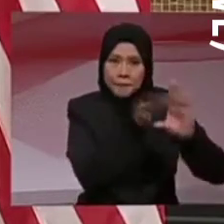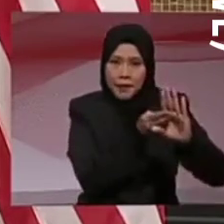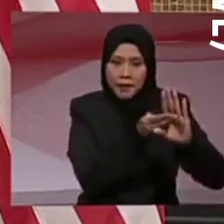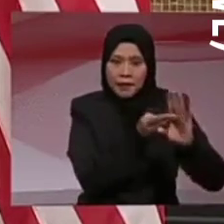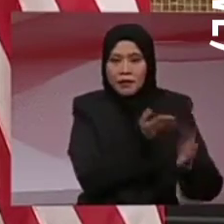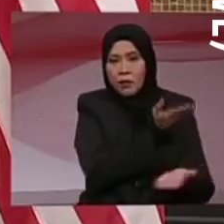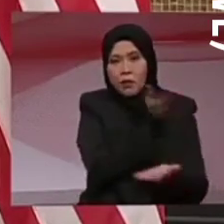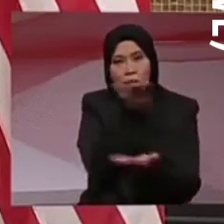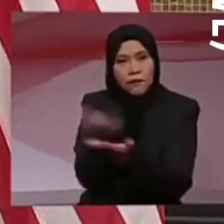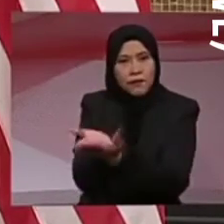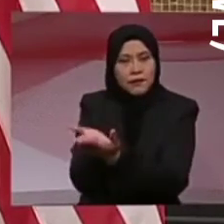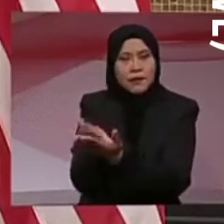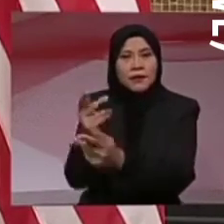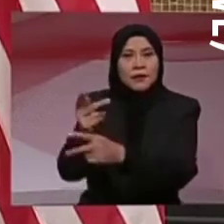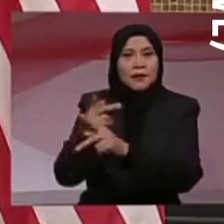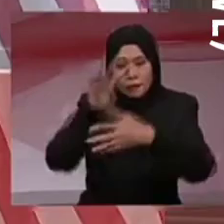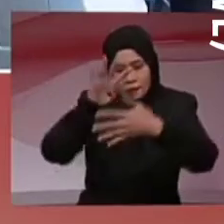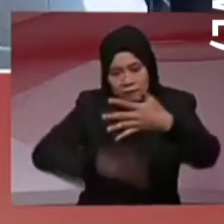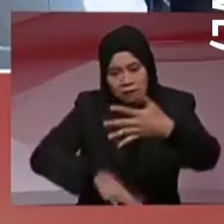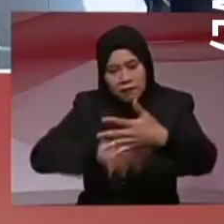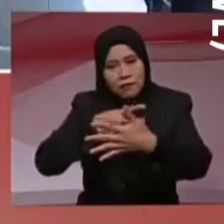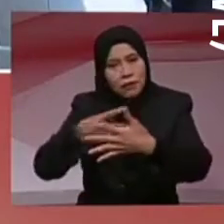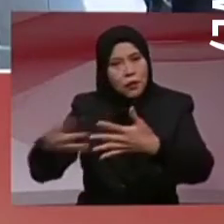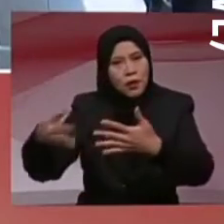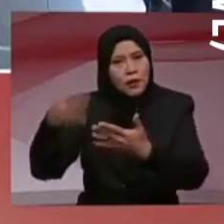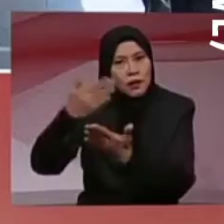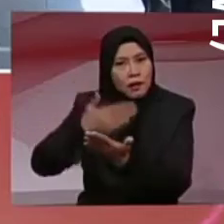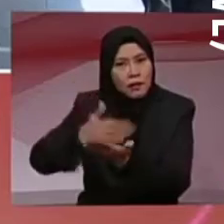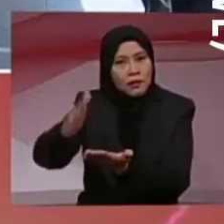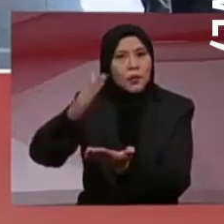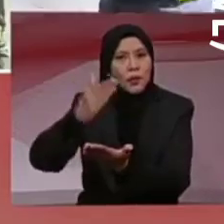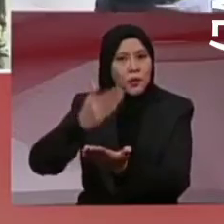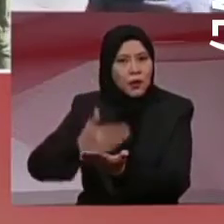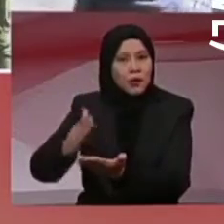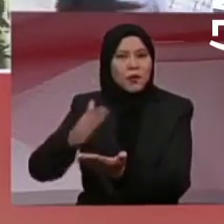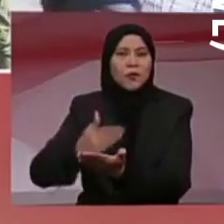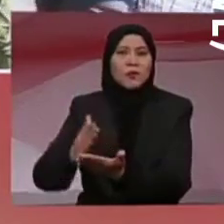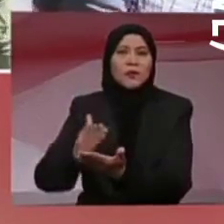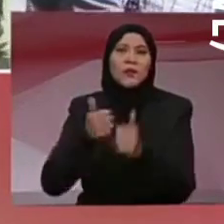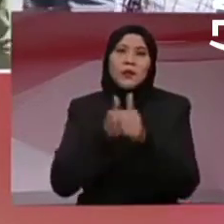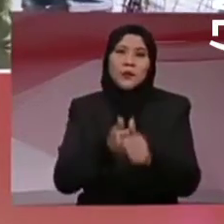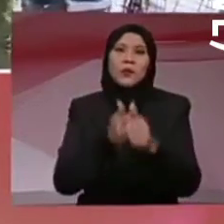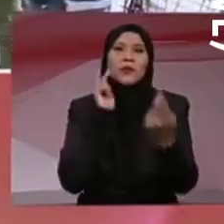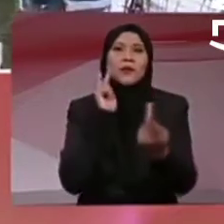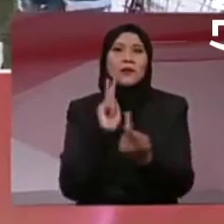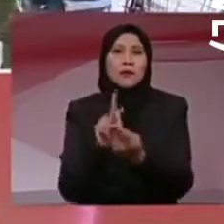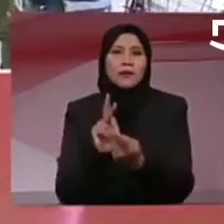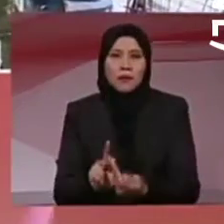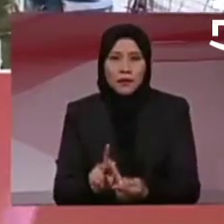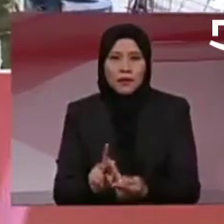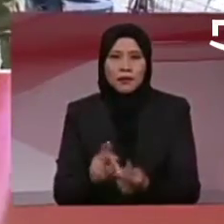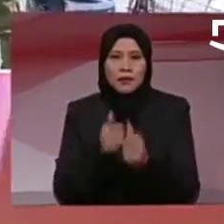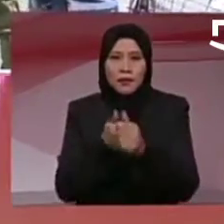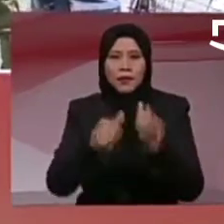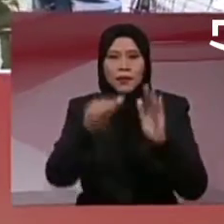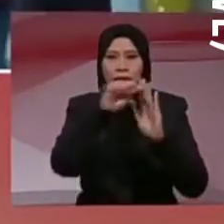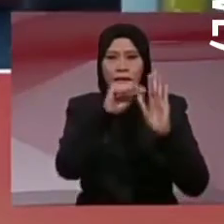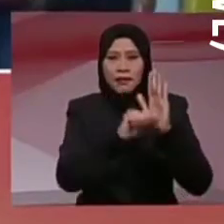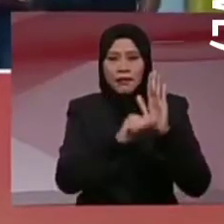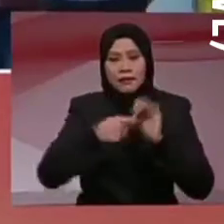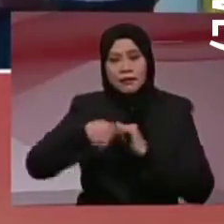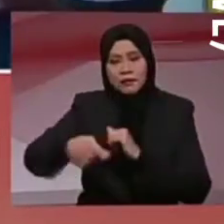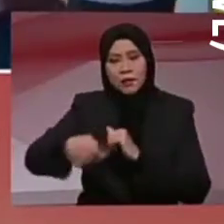menawarkan pilihan penjadwalan asuransi yang bersesuaian terletak lo kepada akta sewa